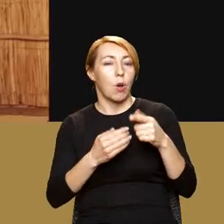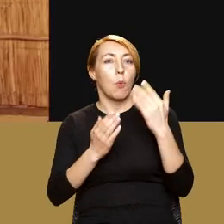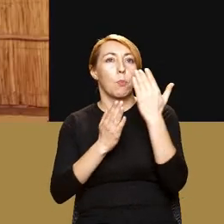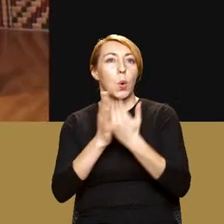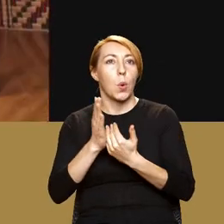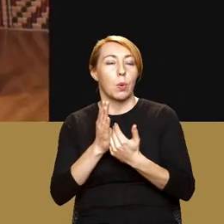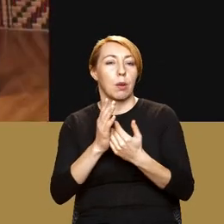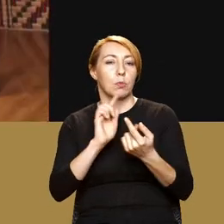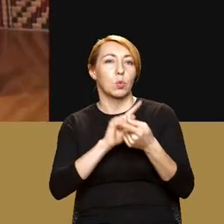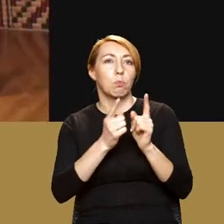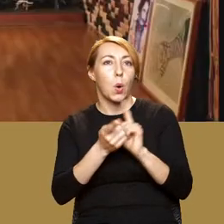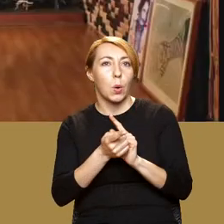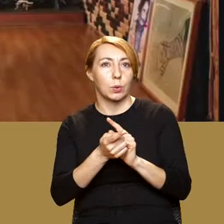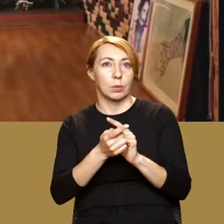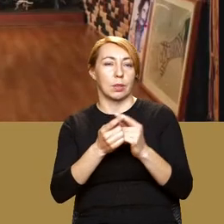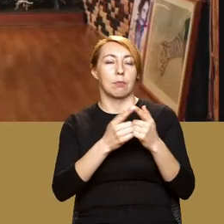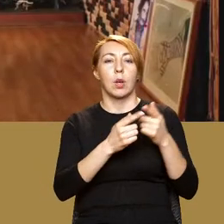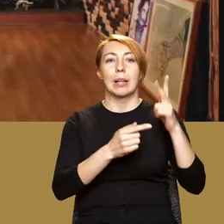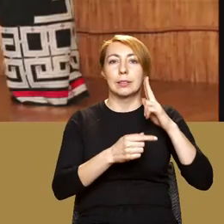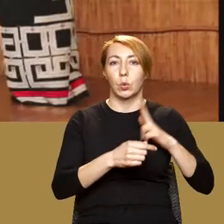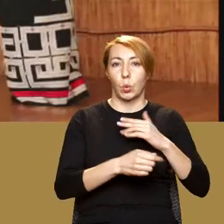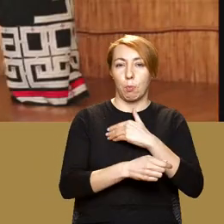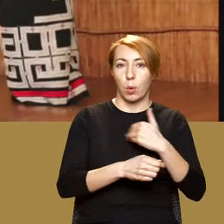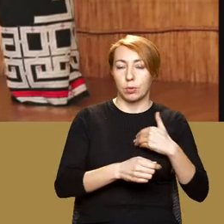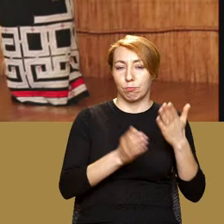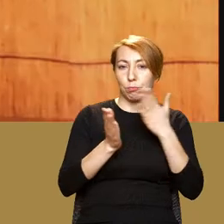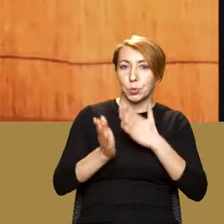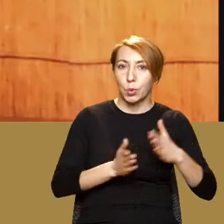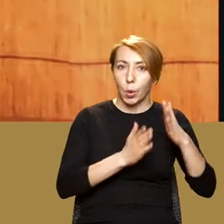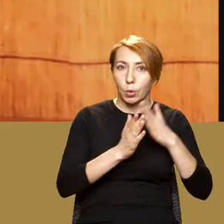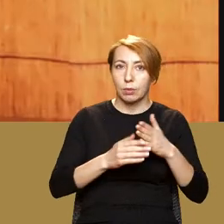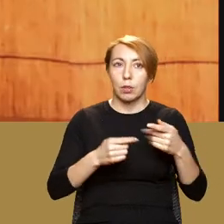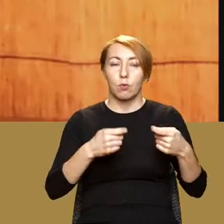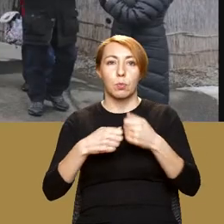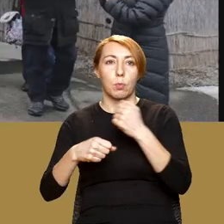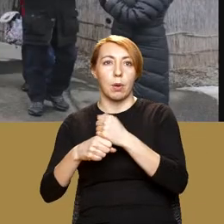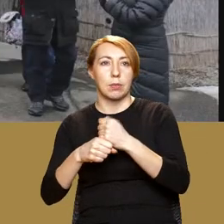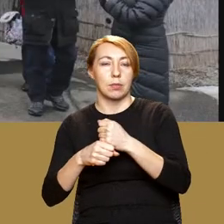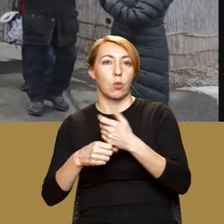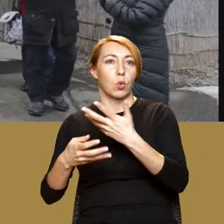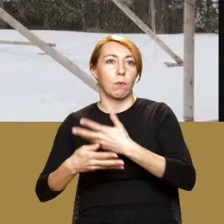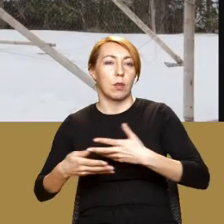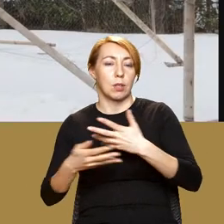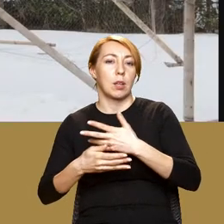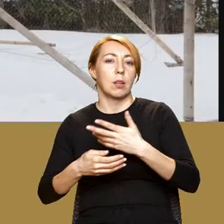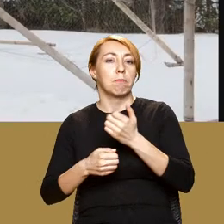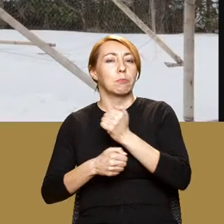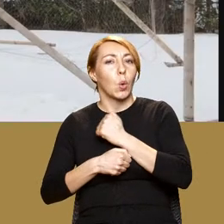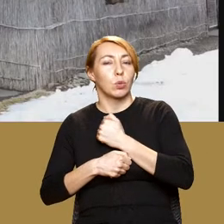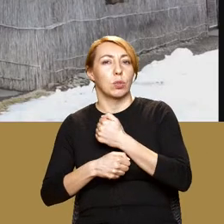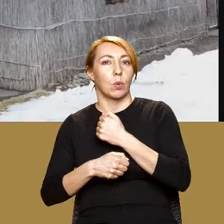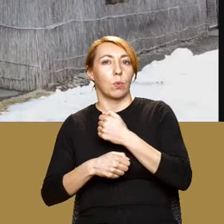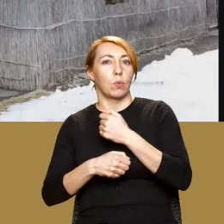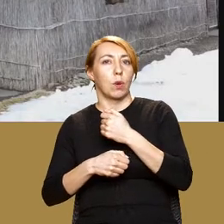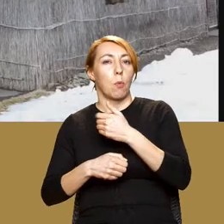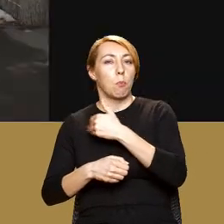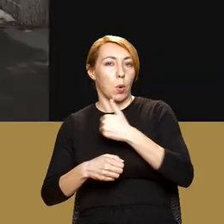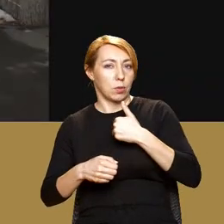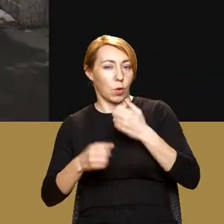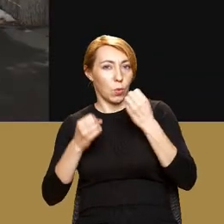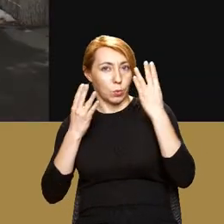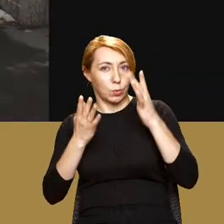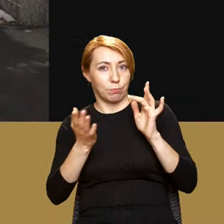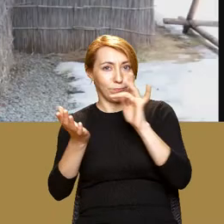i rozmów przygotował dla nas Instytut Polski we współpracy z Towarzystwem Miłośników Polskiej Kultury na Hokkaido, która mam nadzieję